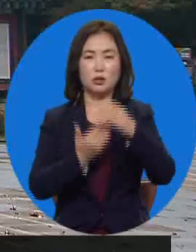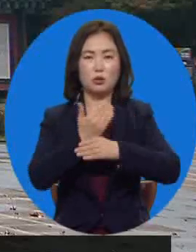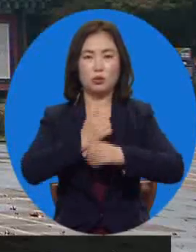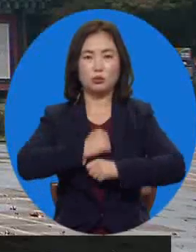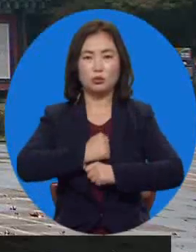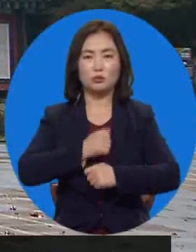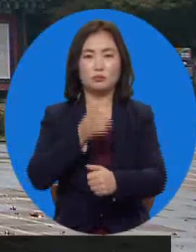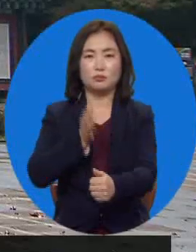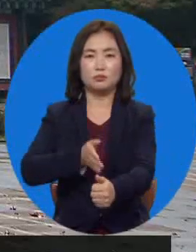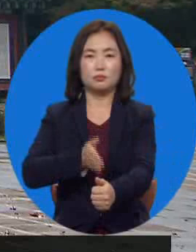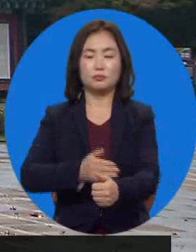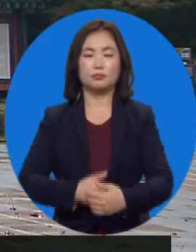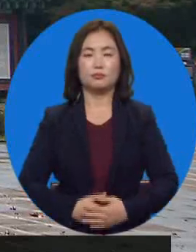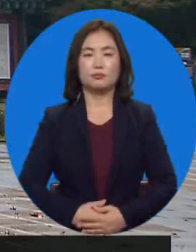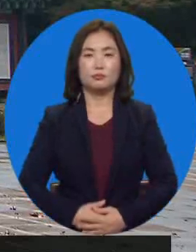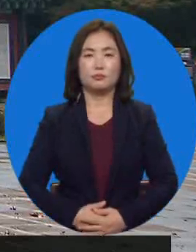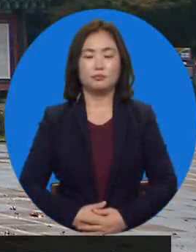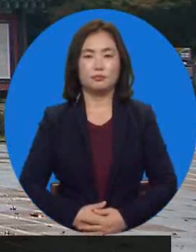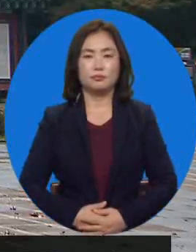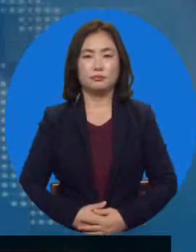유의해 줄 것을 당부했습니다